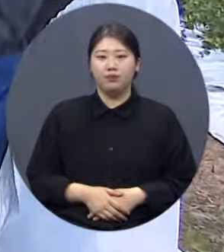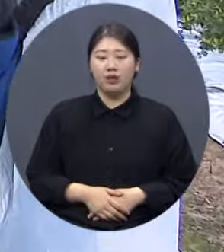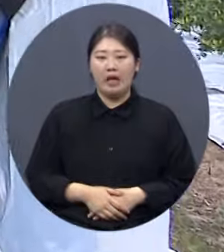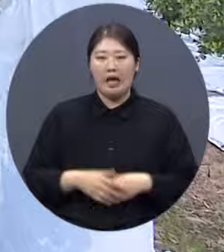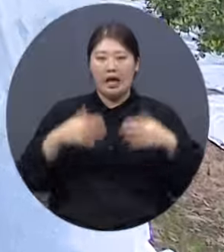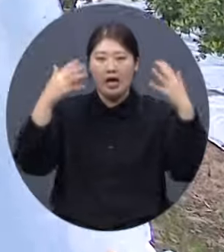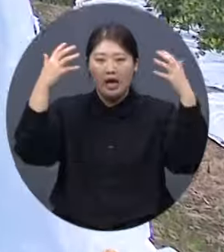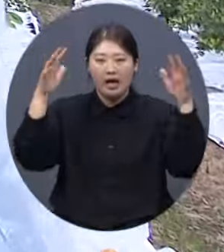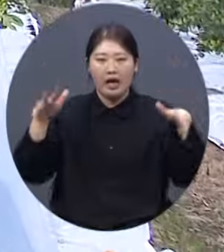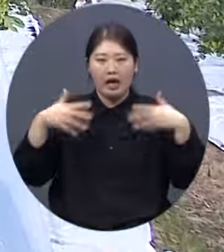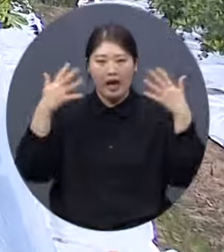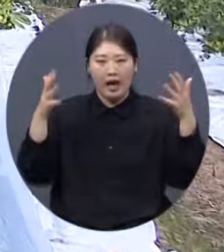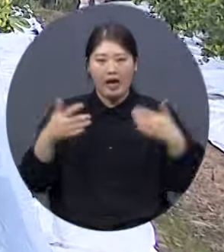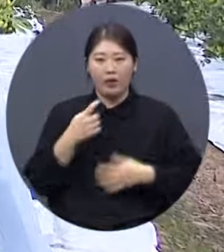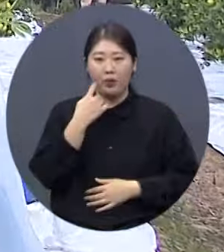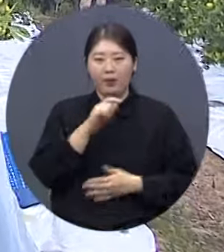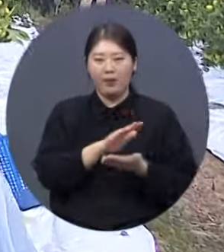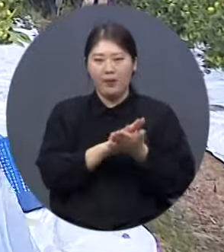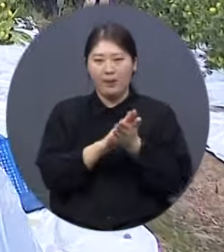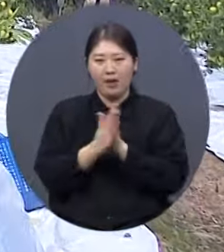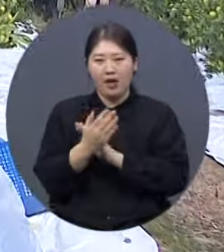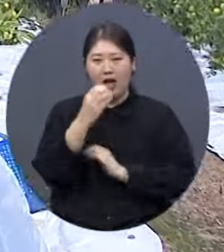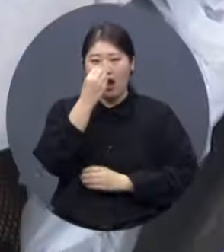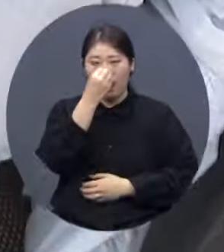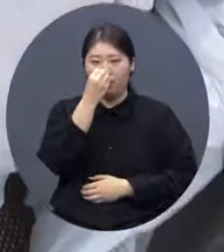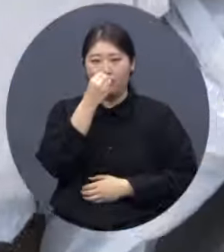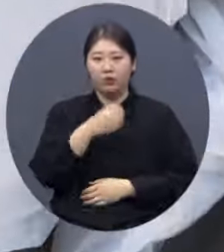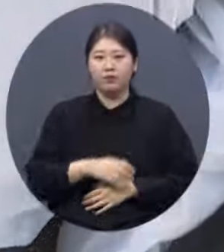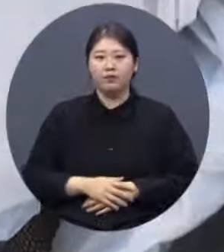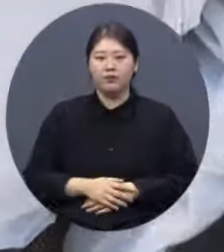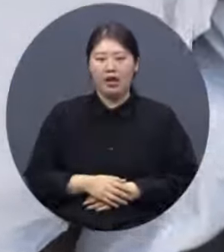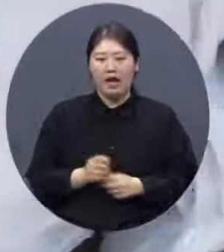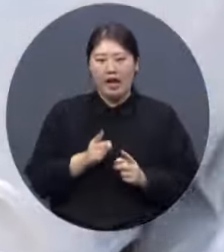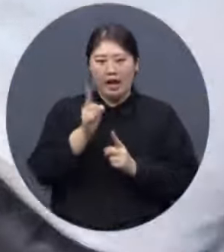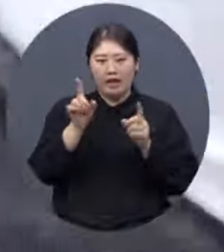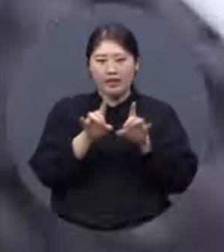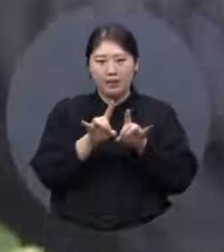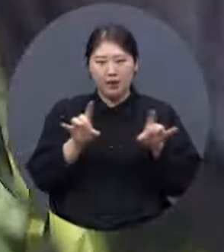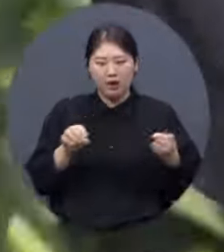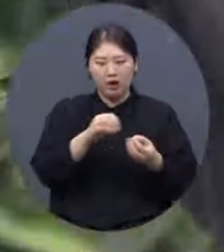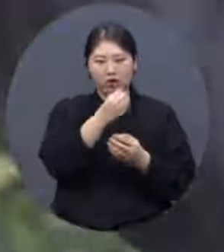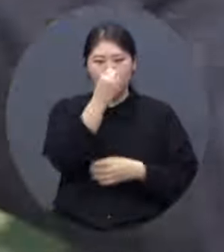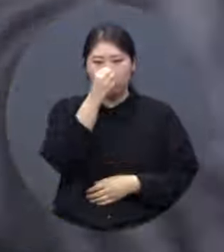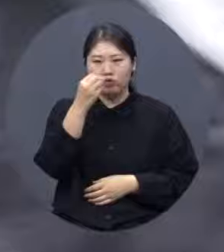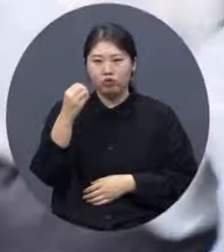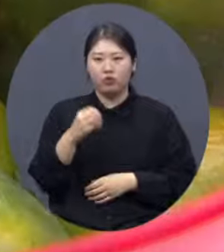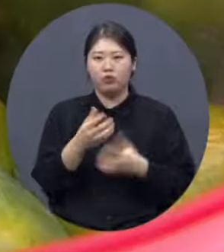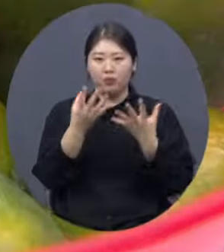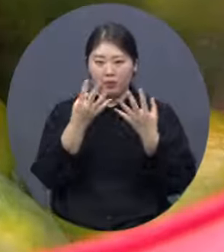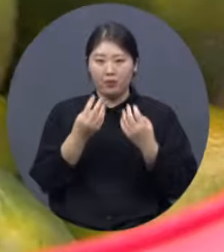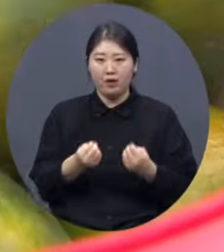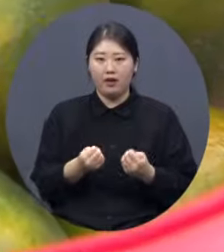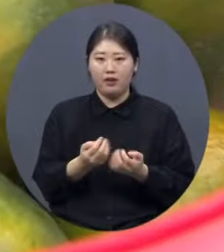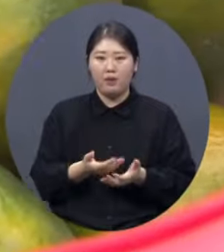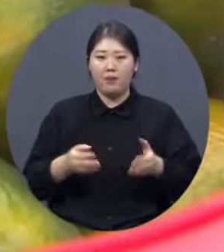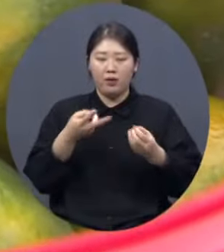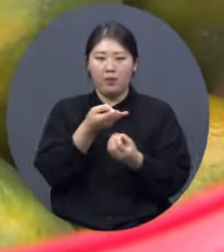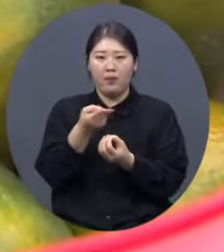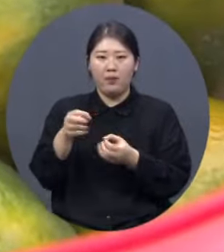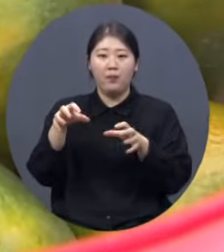가을 햇살을 받고 노랗게 익어가는 감귤밭. 가지마다 주렁주렁 달린 귤들이 바구니를 금세 가득